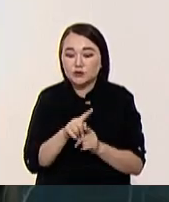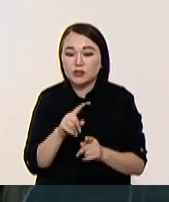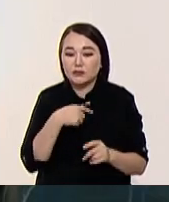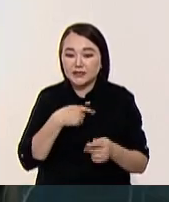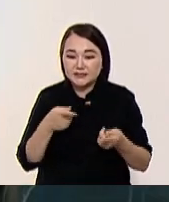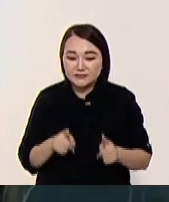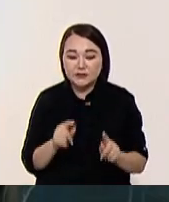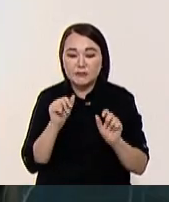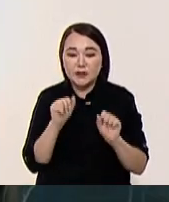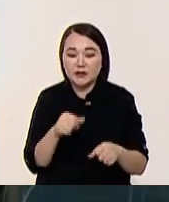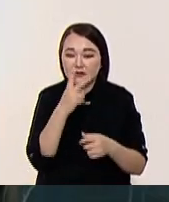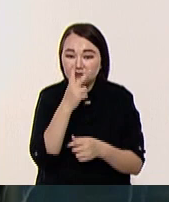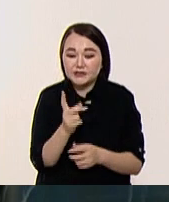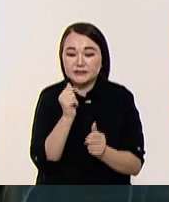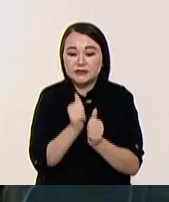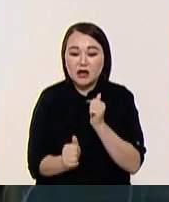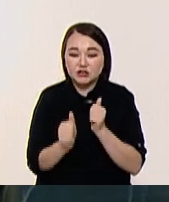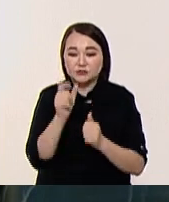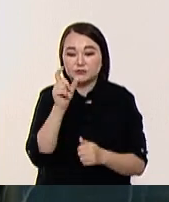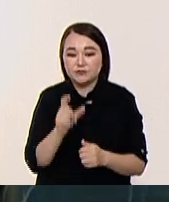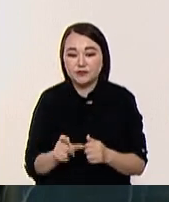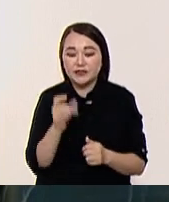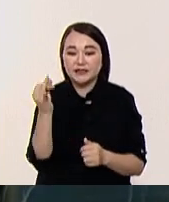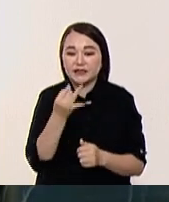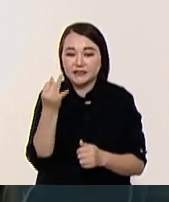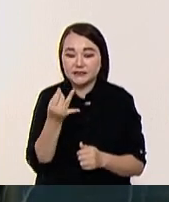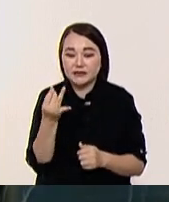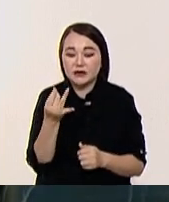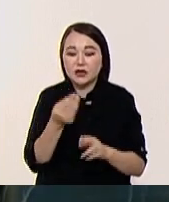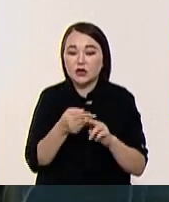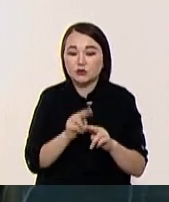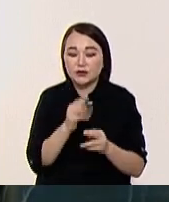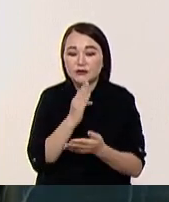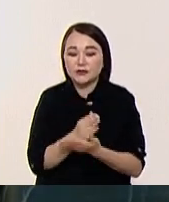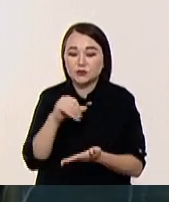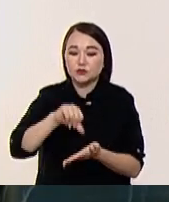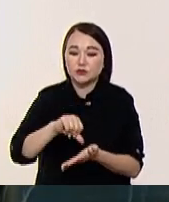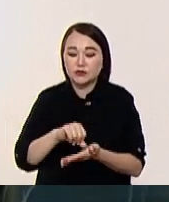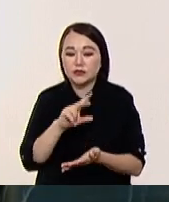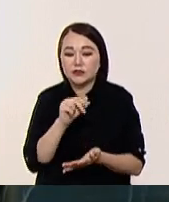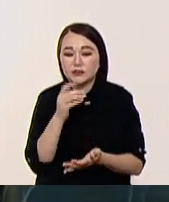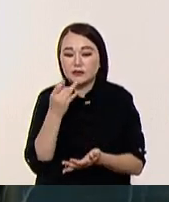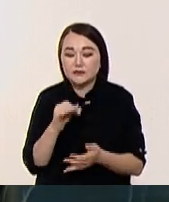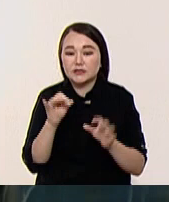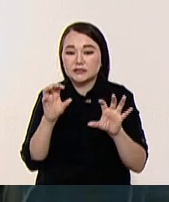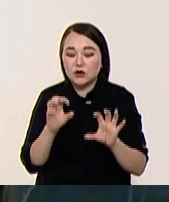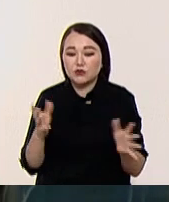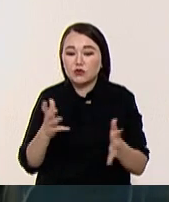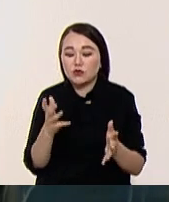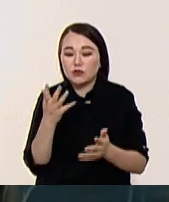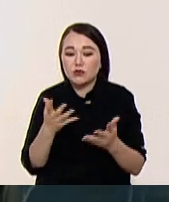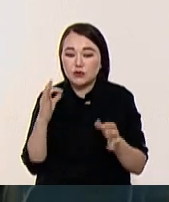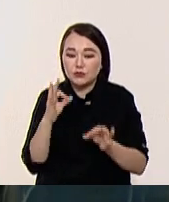могли видеть за каждым интересом, который присутствует там, лоббируется кем-то в каком-то законопроекте, какая-то